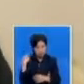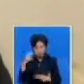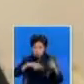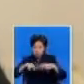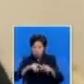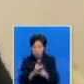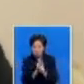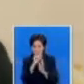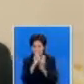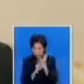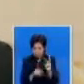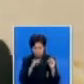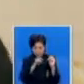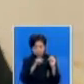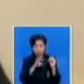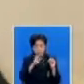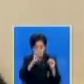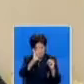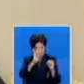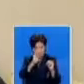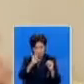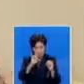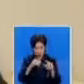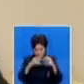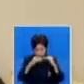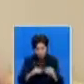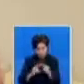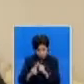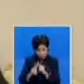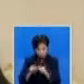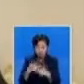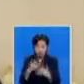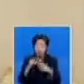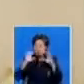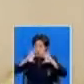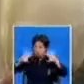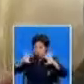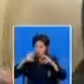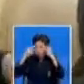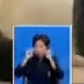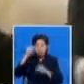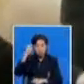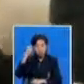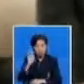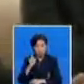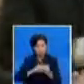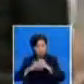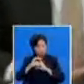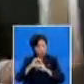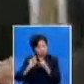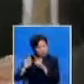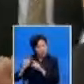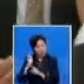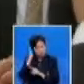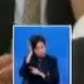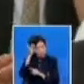ม่ถึงจุดนั้นแต่ท่านนายกมีวางไว้ในใจไหมครับว่าในระยะเวลาเท่าไหร่อีกกี่โครงการ คือผม